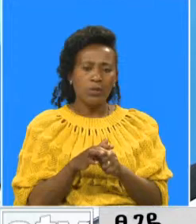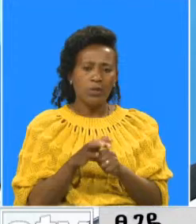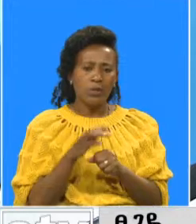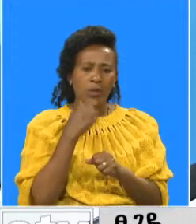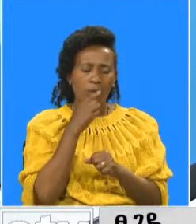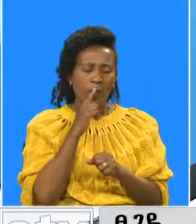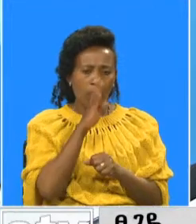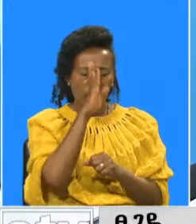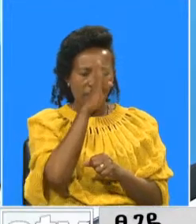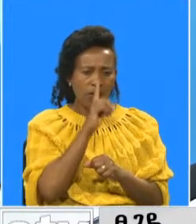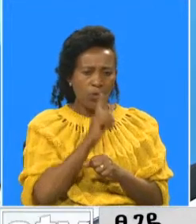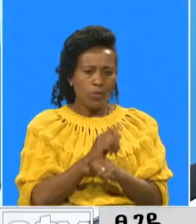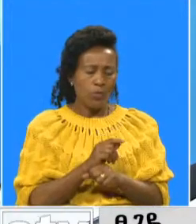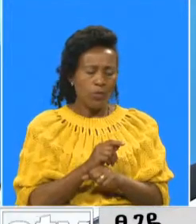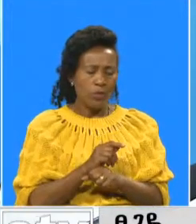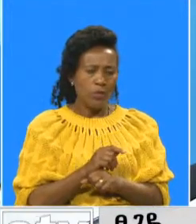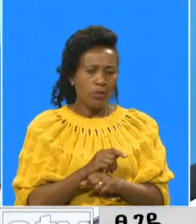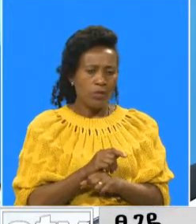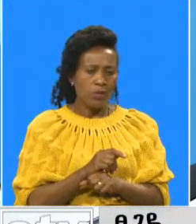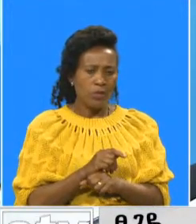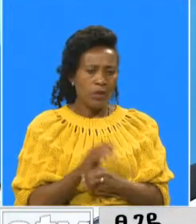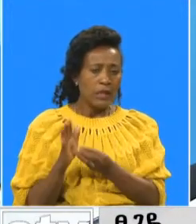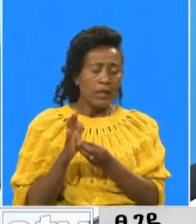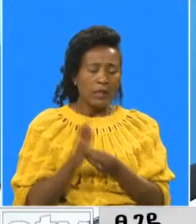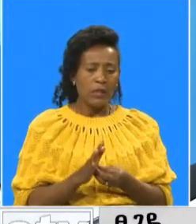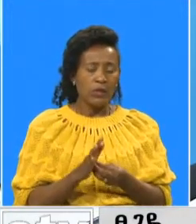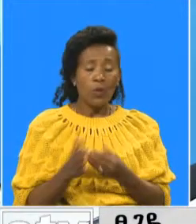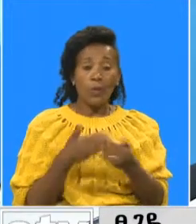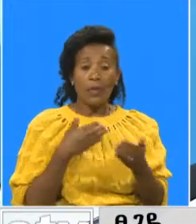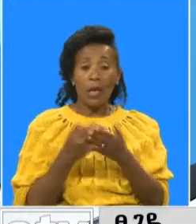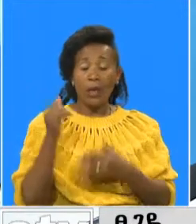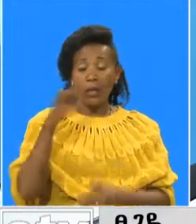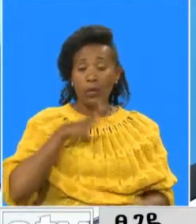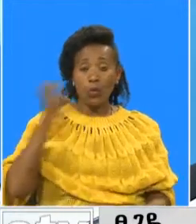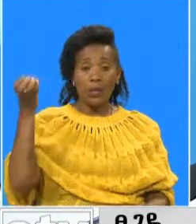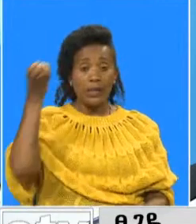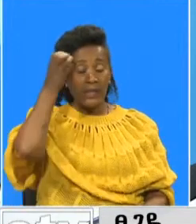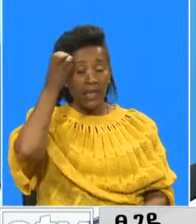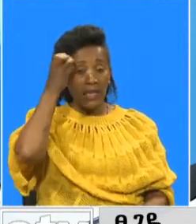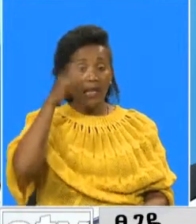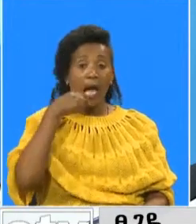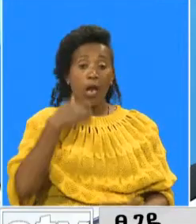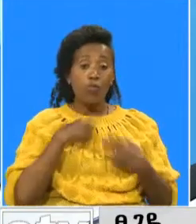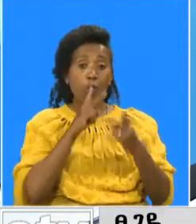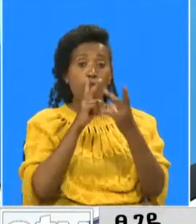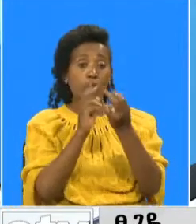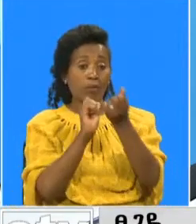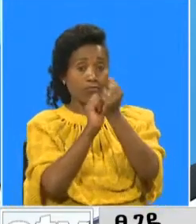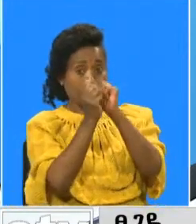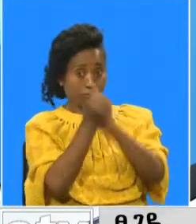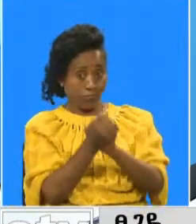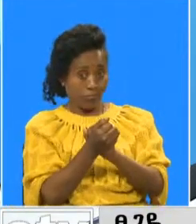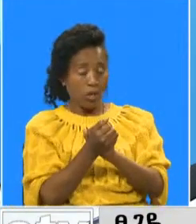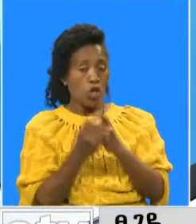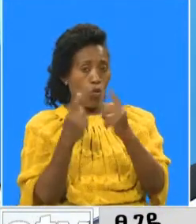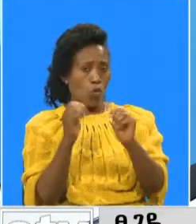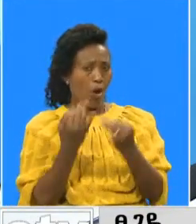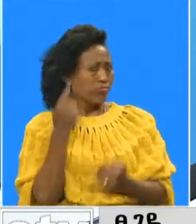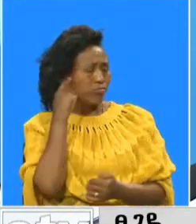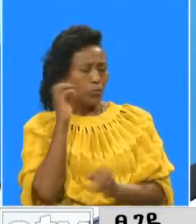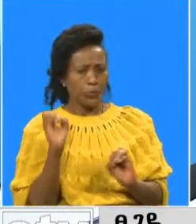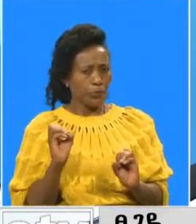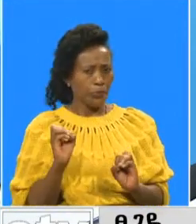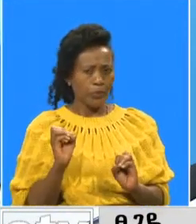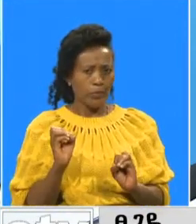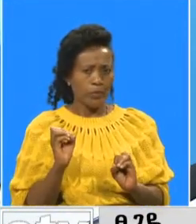ነገር መፈጠሩ ተጽዕኖ ማድረግ ምናልባት አቶ ጸጋዬ ያሉበት ቦታ ይቀይሩና ይሞክሩልን። አሁንም እየተሰማን